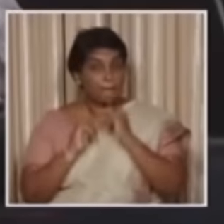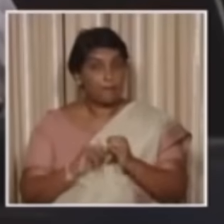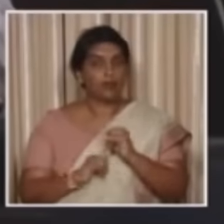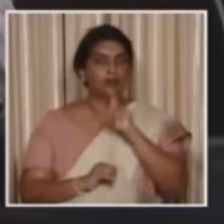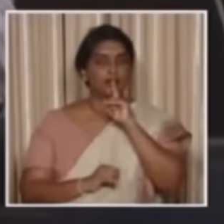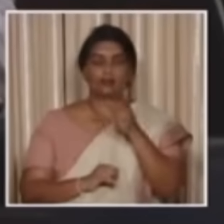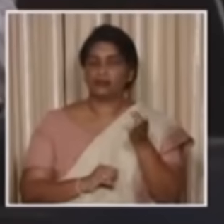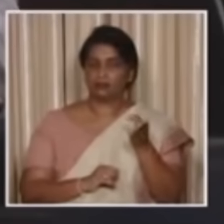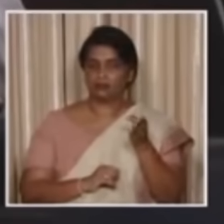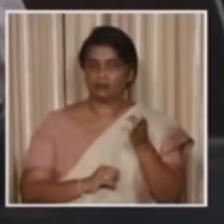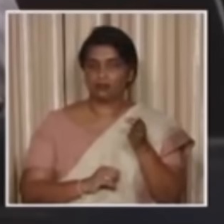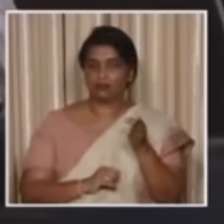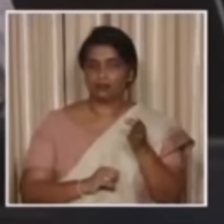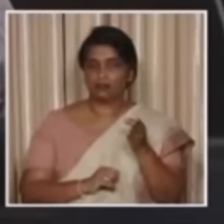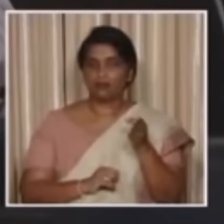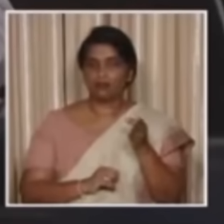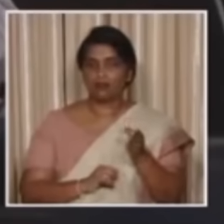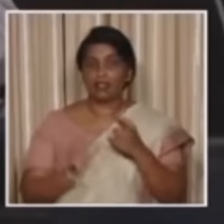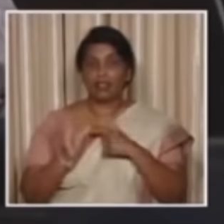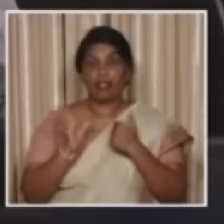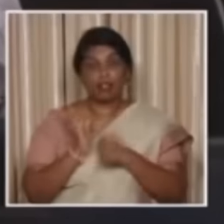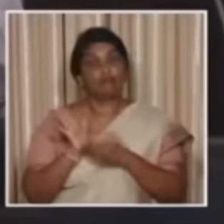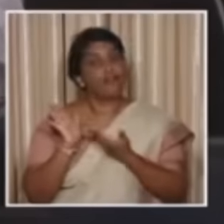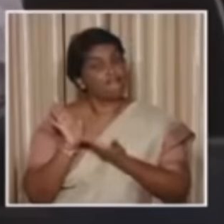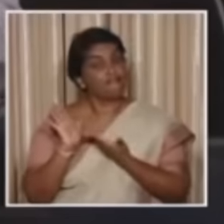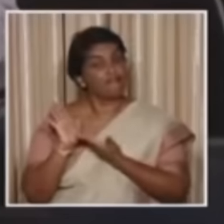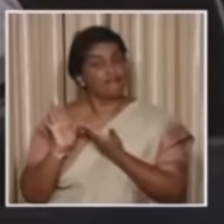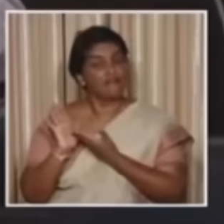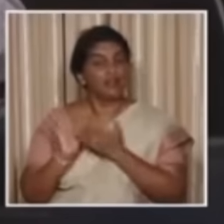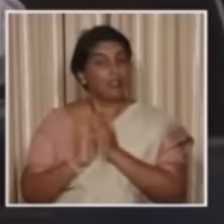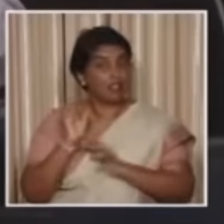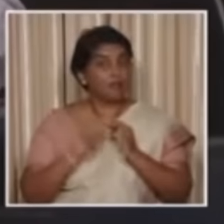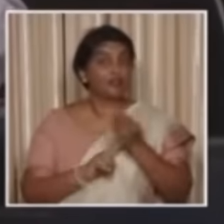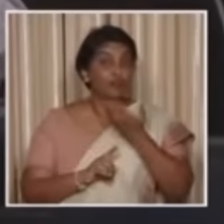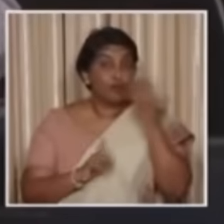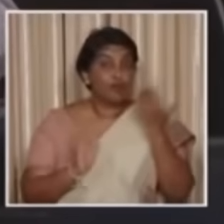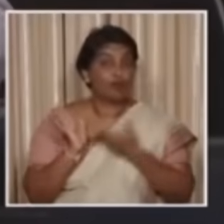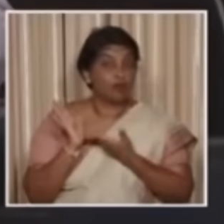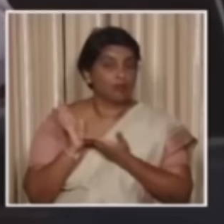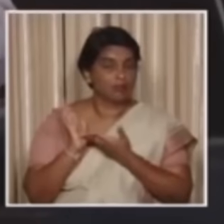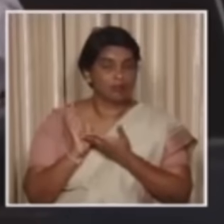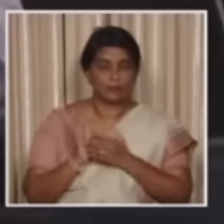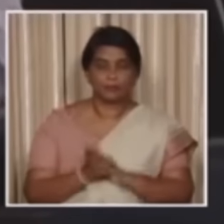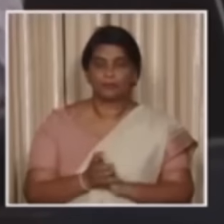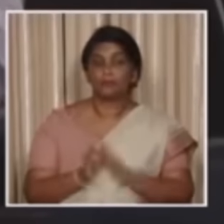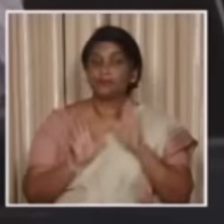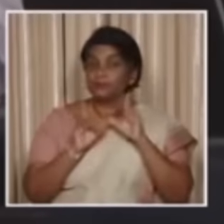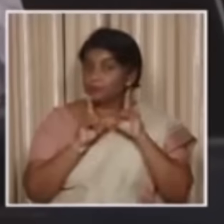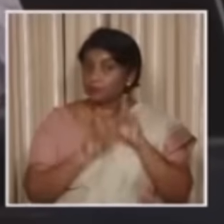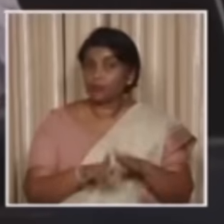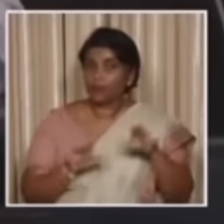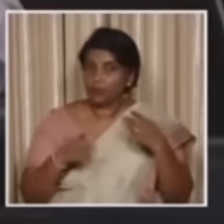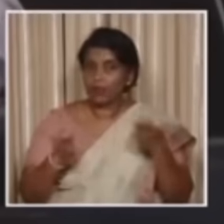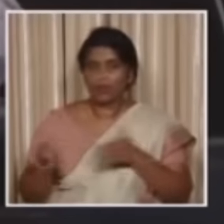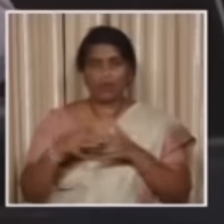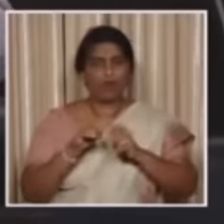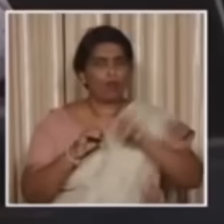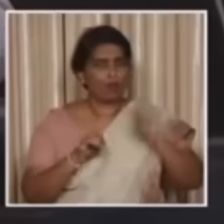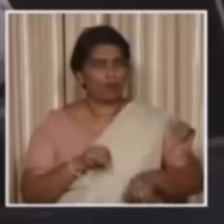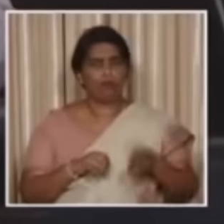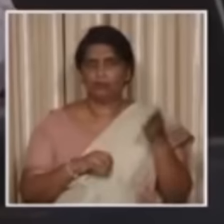කියනවා. ඉතින් ඒගොල්ල පනත කියනවා මේකේ මෙහෙම තියෙනවා ඇමතිවරයාට කරන්න තිබුණේ මේක නෙමෙයි කියලා. ඉතින් ඒක නෙමෙයි නම් කැබිනට් මණ්ඩලයේ